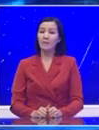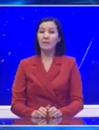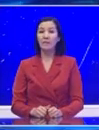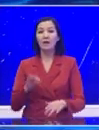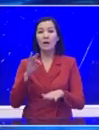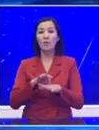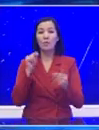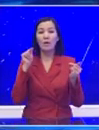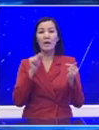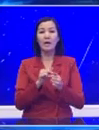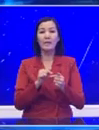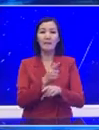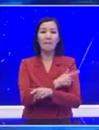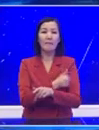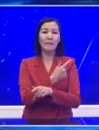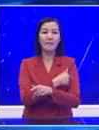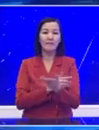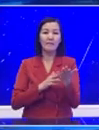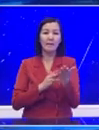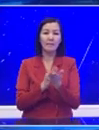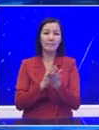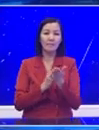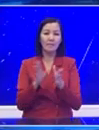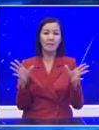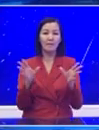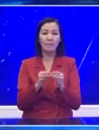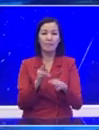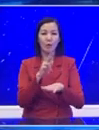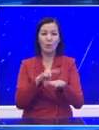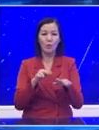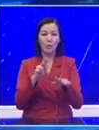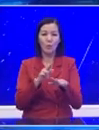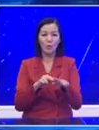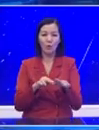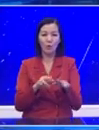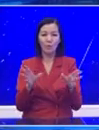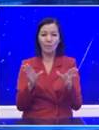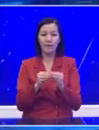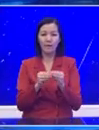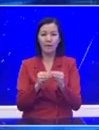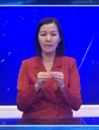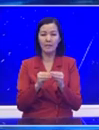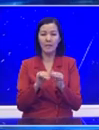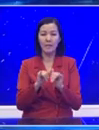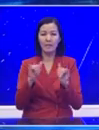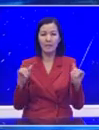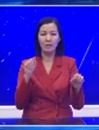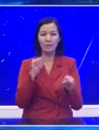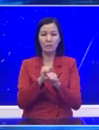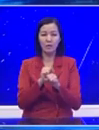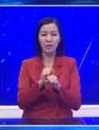Тәж вирусына қарсы күресте медицина қызметкерлерімен қатар құқық қорғау органдары өкілдері де дерттің таралуын тежеу